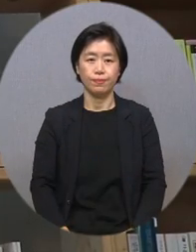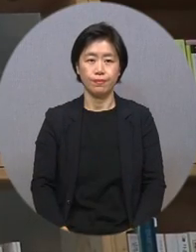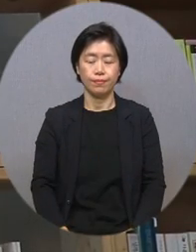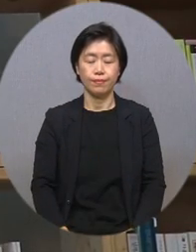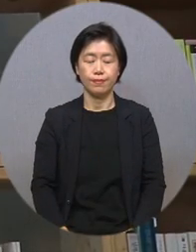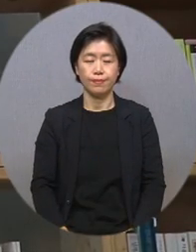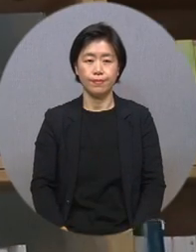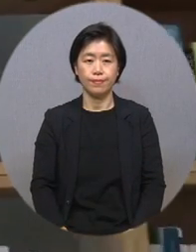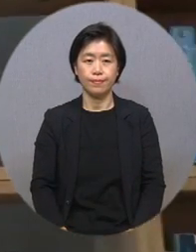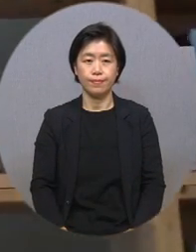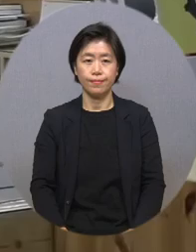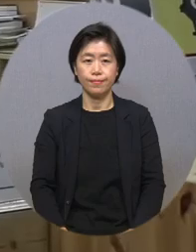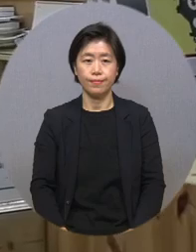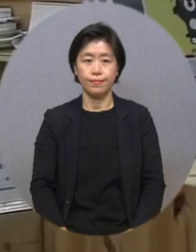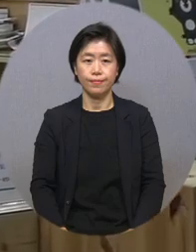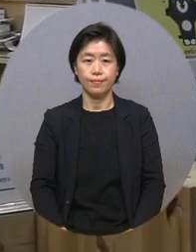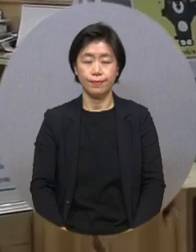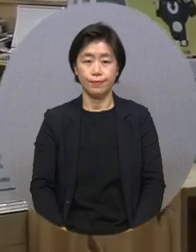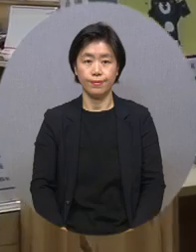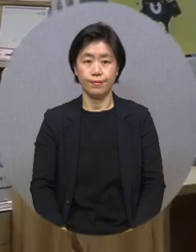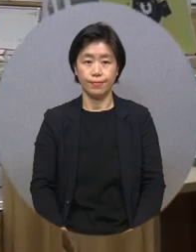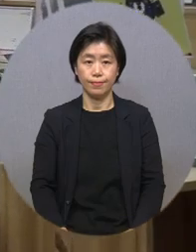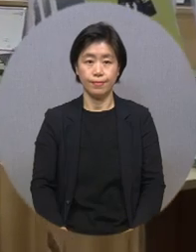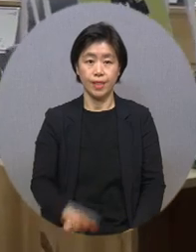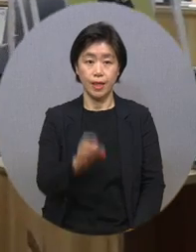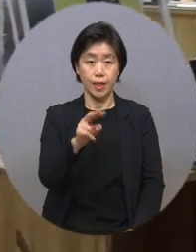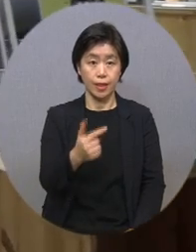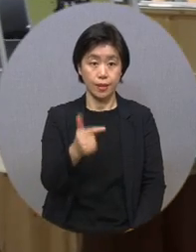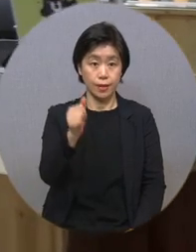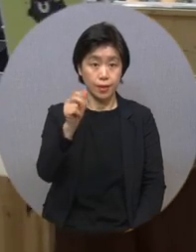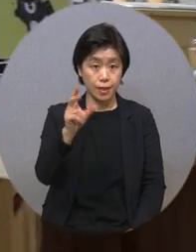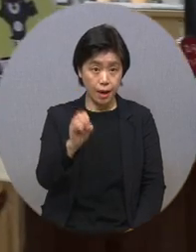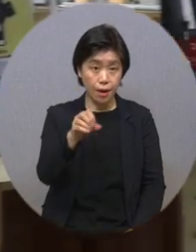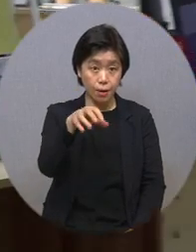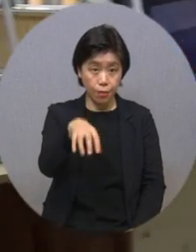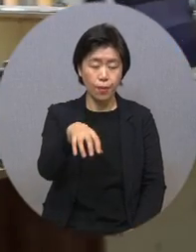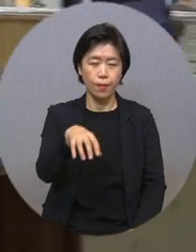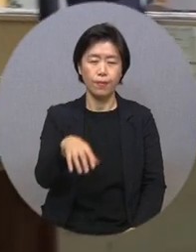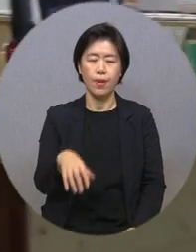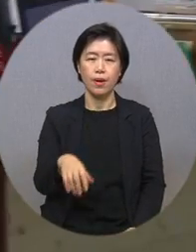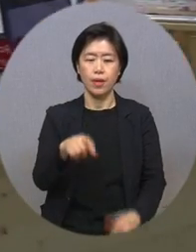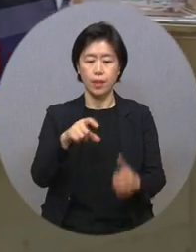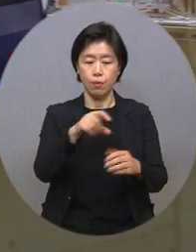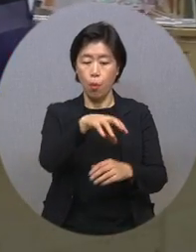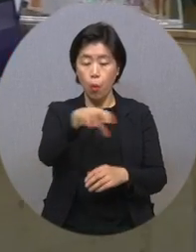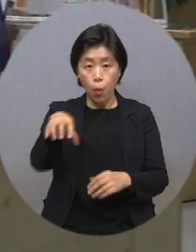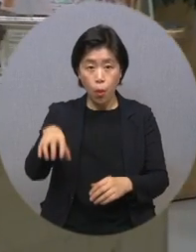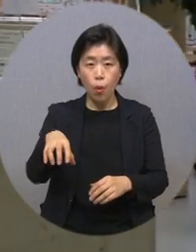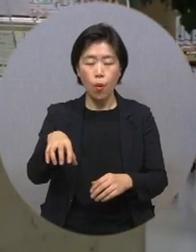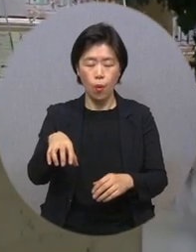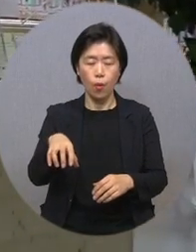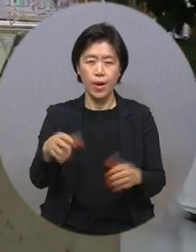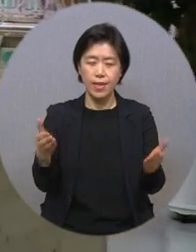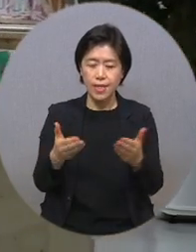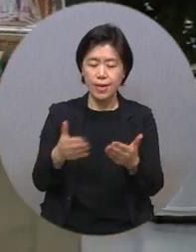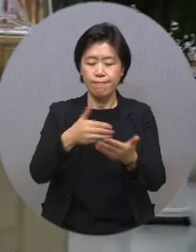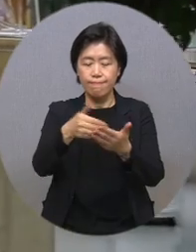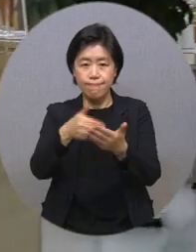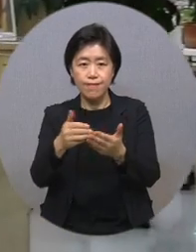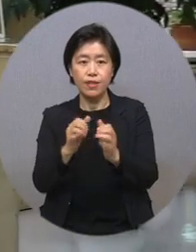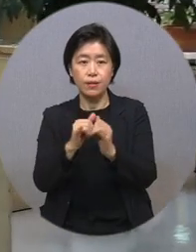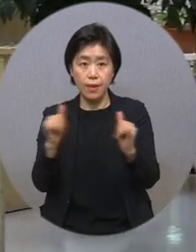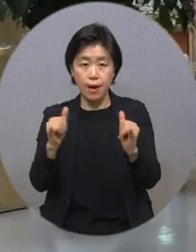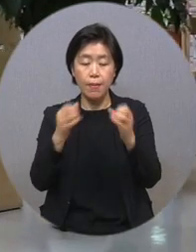청년 작가입니다. 갤러리 연양은 지역에서 활동하는 새로운 작가들을 발굴하기 위해 지역